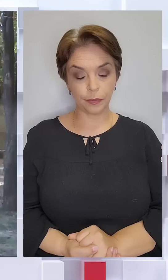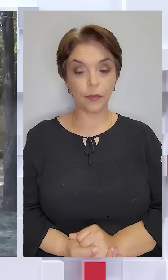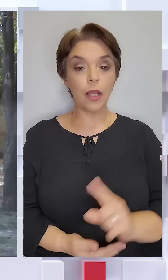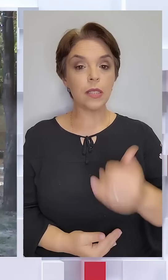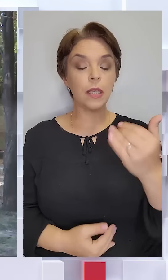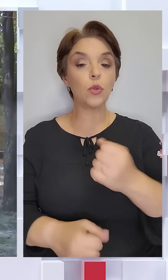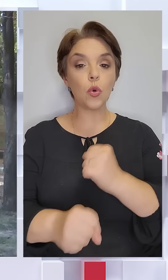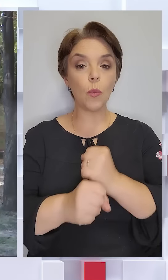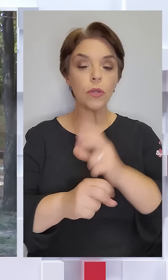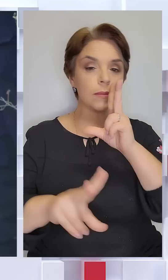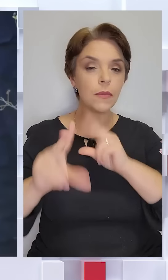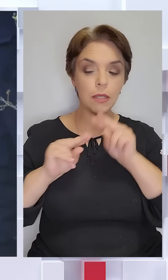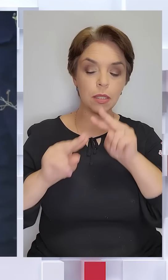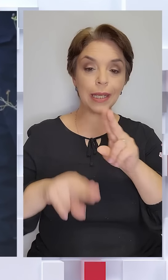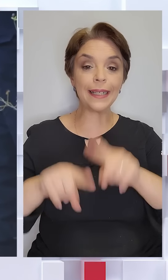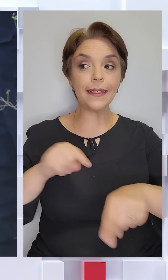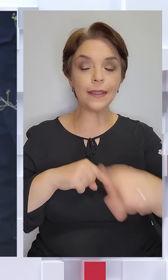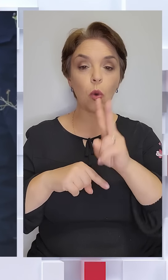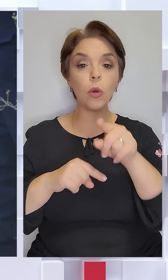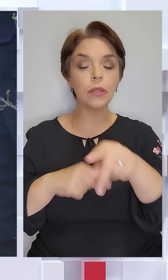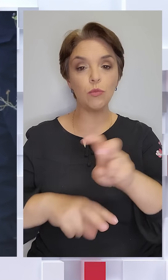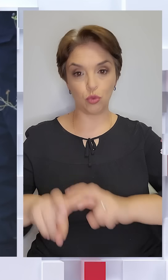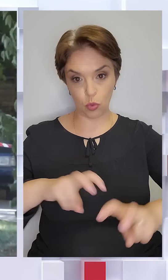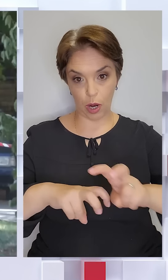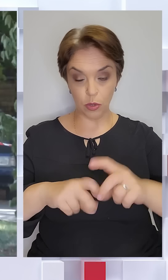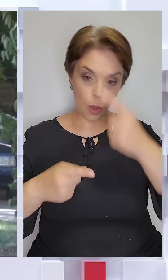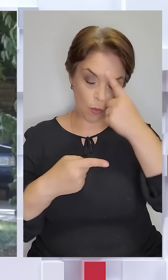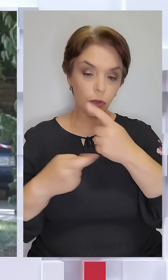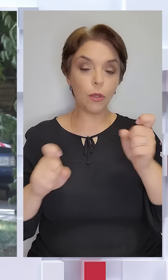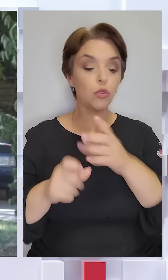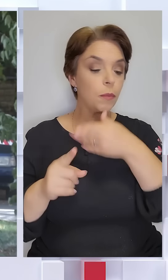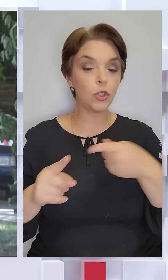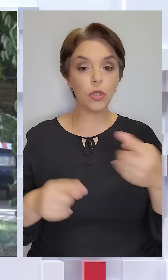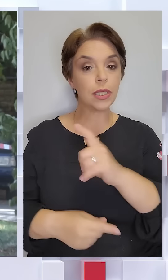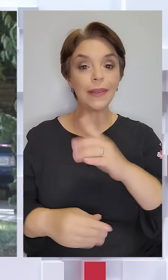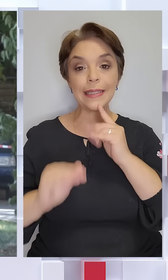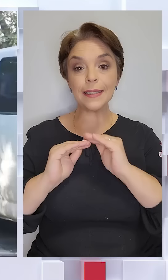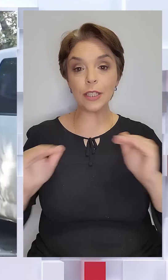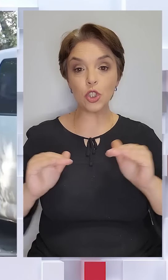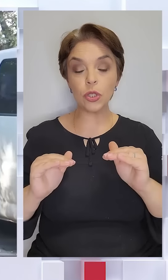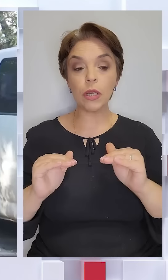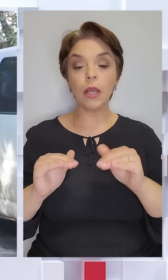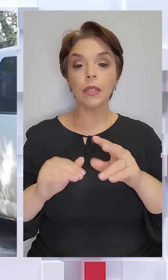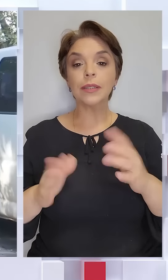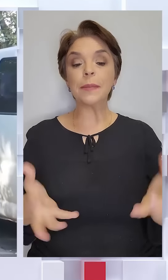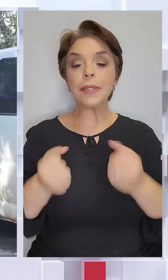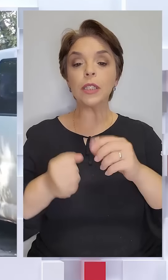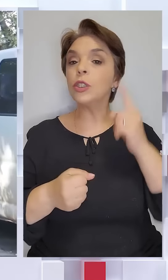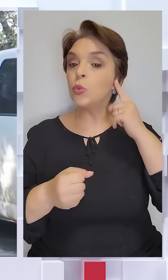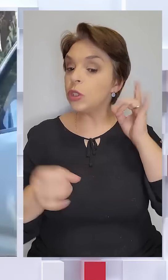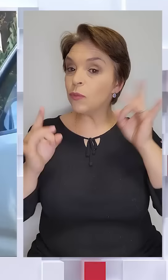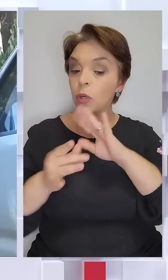За їхньою роботою з надією стежать рідні тих, кого там шукають. Повідомляли, що під час хвилини тиші надзвичайники чули звуки